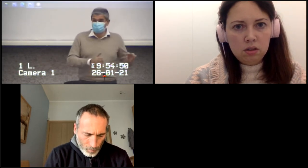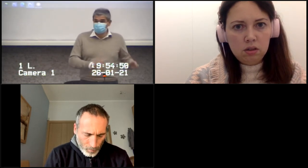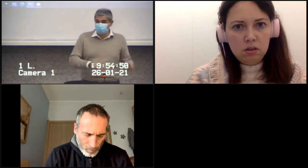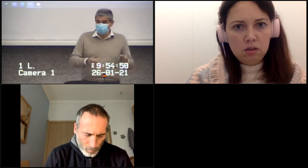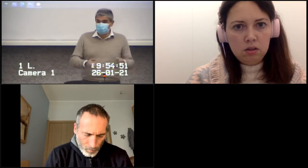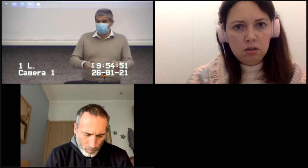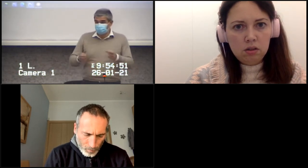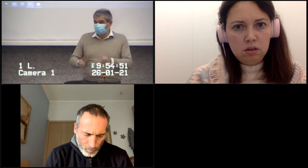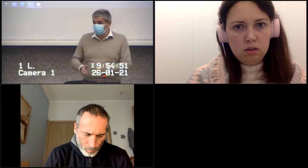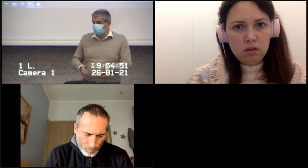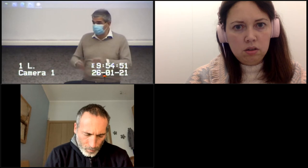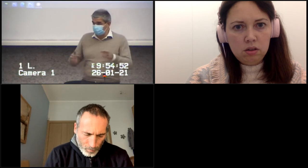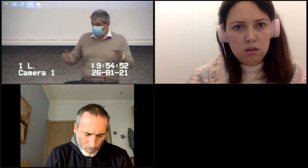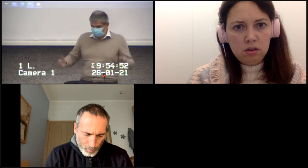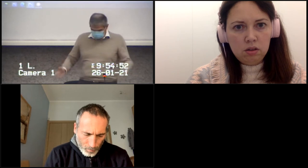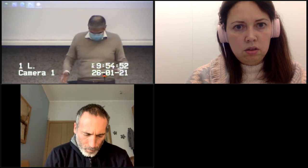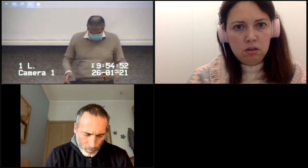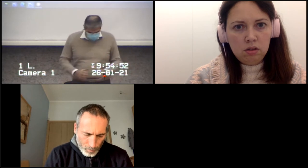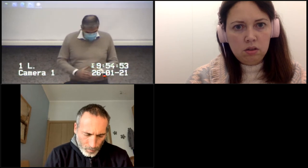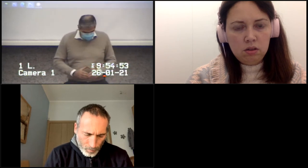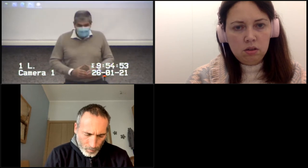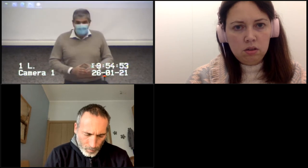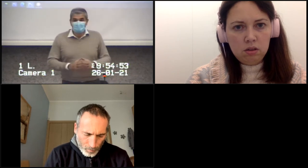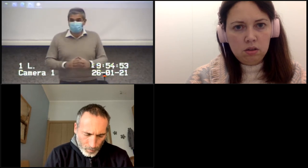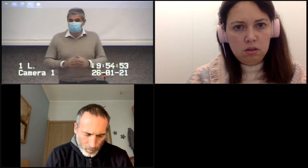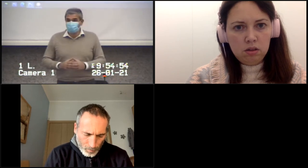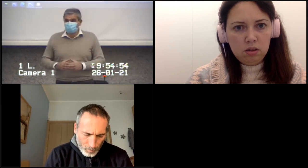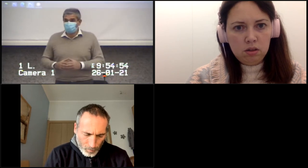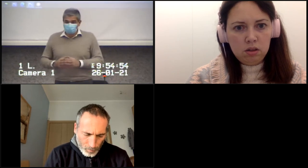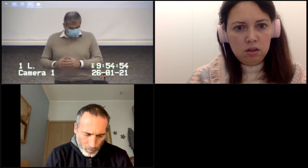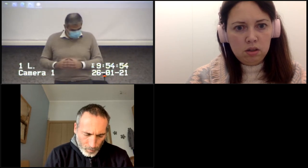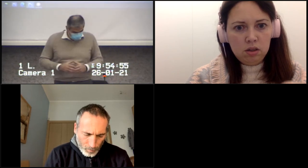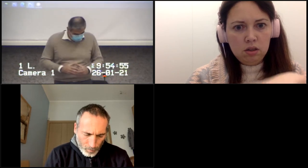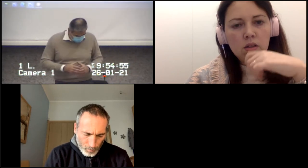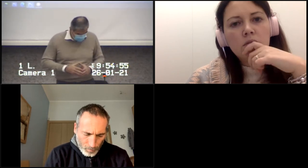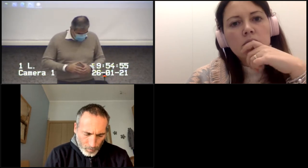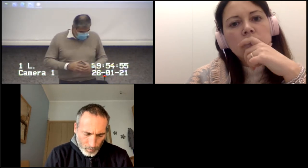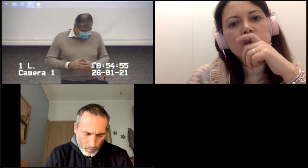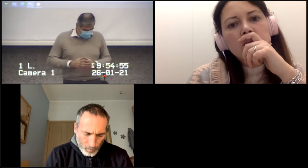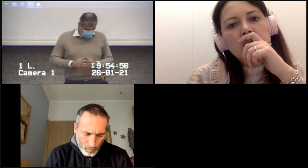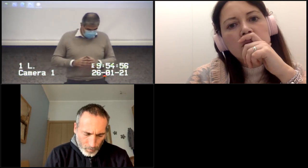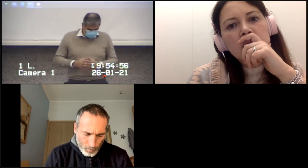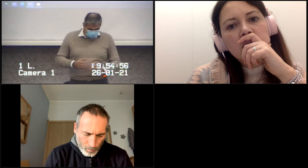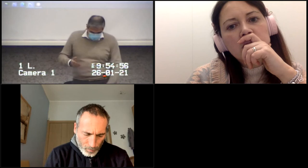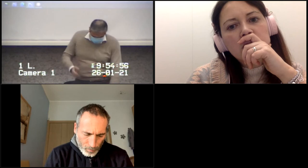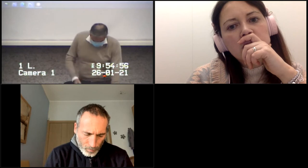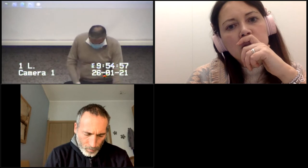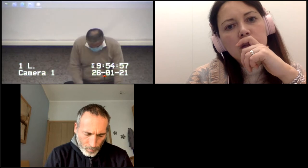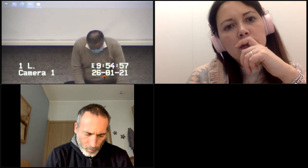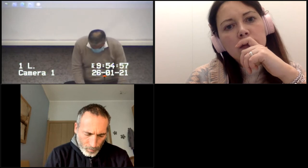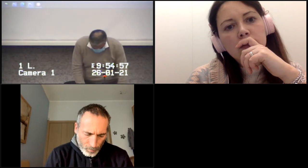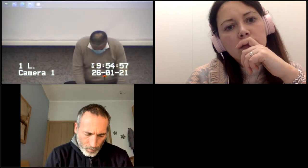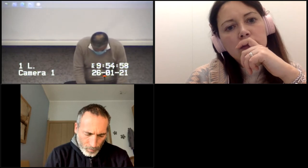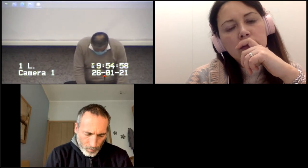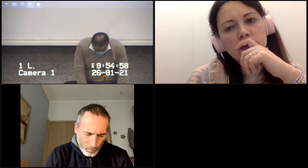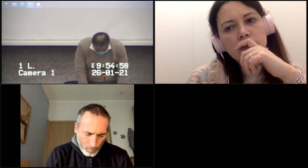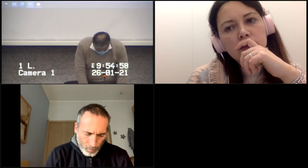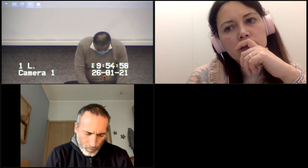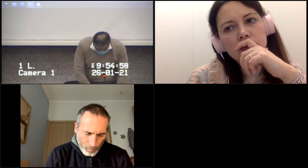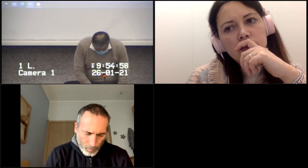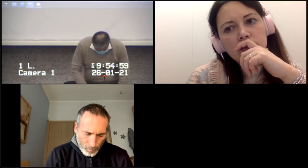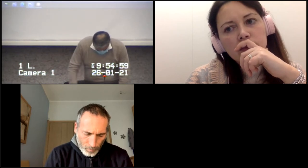passo pedonale che era stabilito tra i contraenti. In particolar modo lo andiamo a individuare negli allegati di